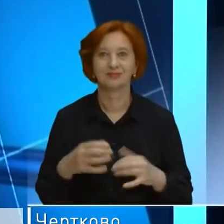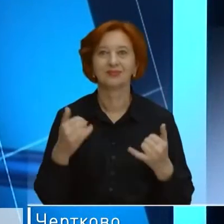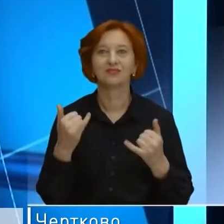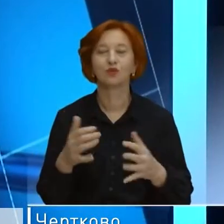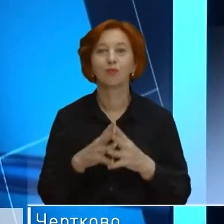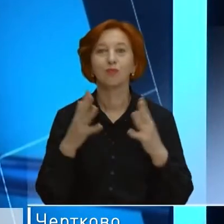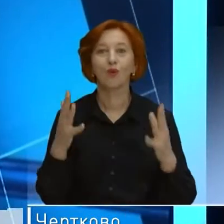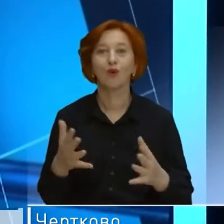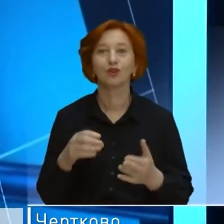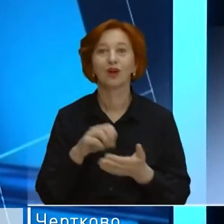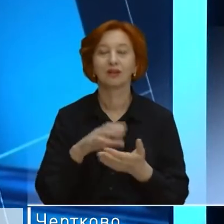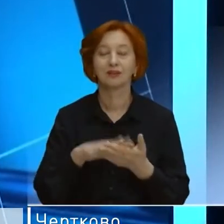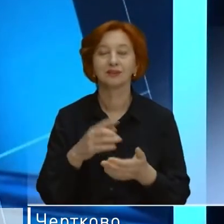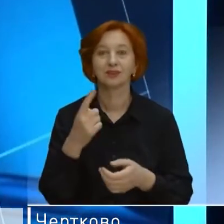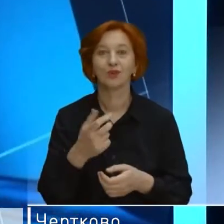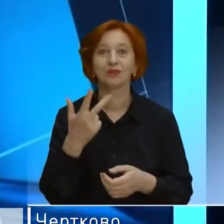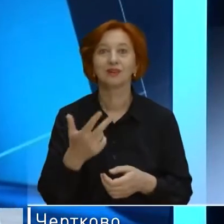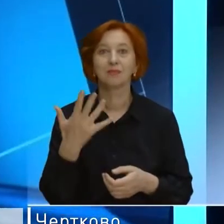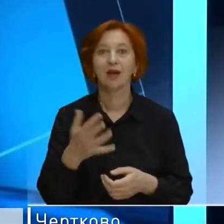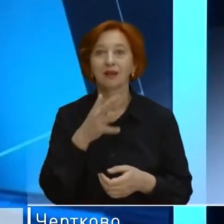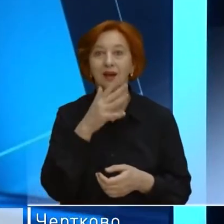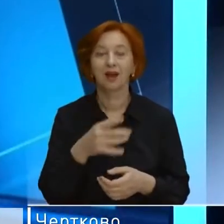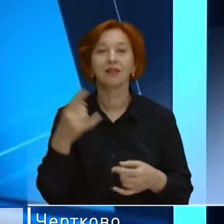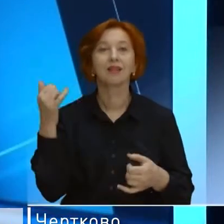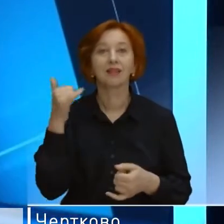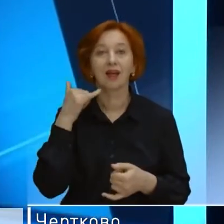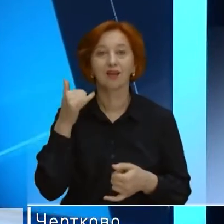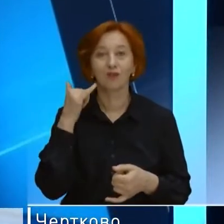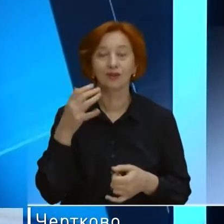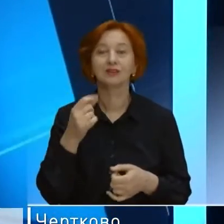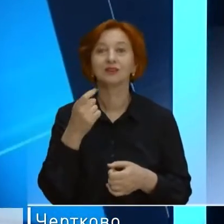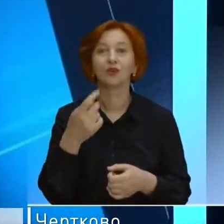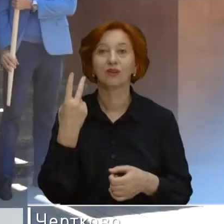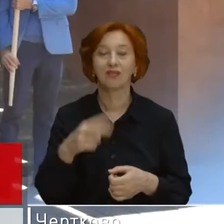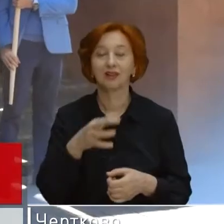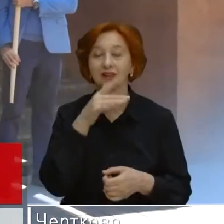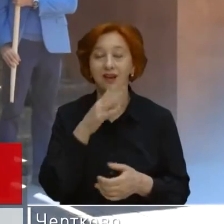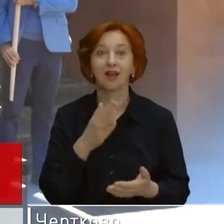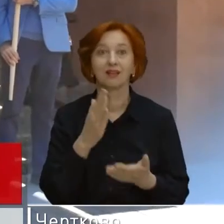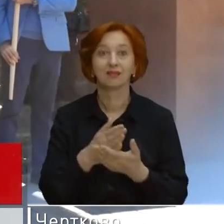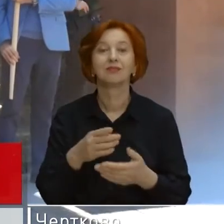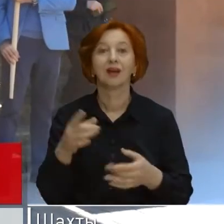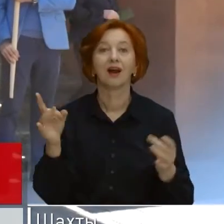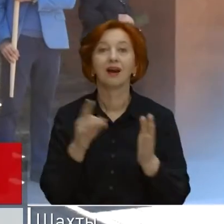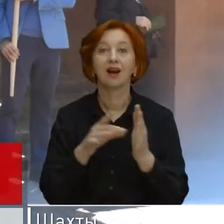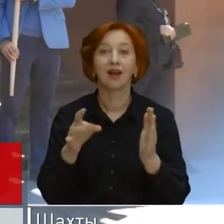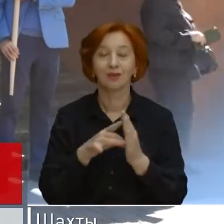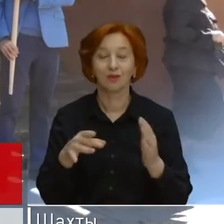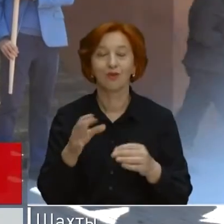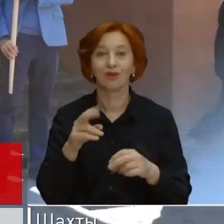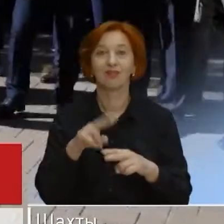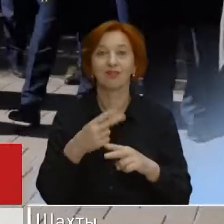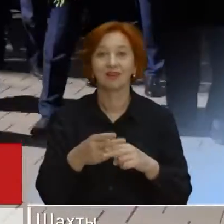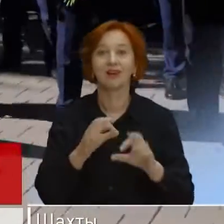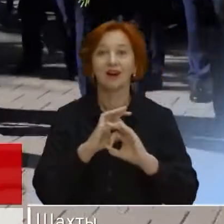Сегодня на Дону отмечают 135 лет со дня первого телефонного звонка и 120 лет пилотного сеанса гражданской радиосвязи. В